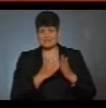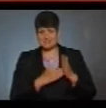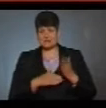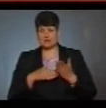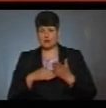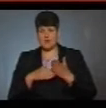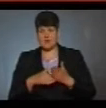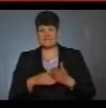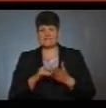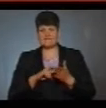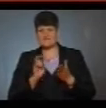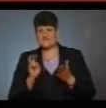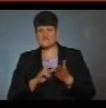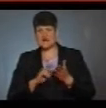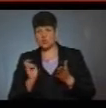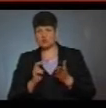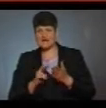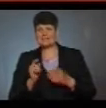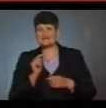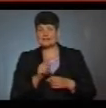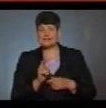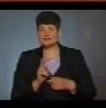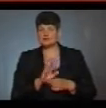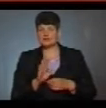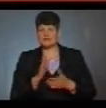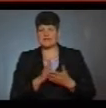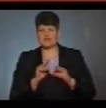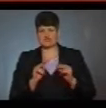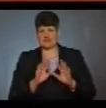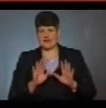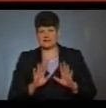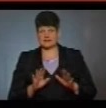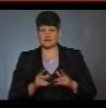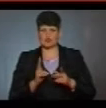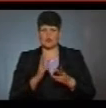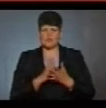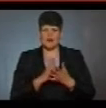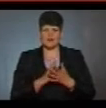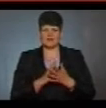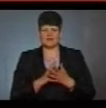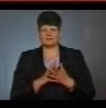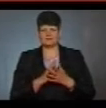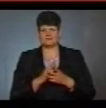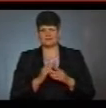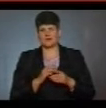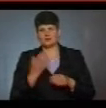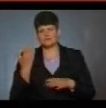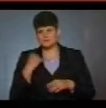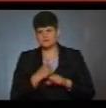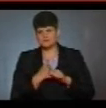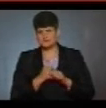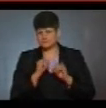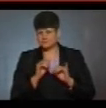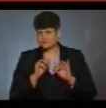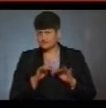допомагати, скажімо так, виключати тих, хто не є зовсім доброчесним, так, тобто хто має якийсь певний шлейф. Тому я думаю, що чим